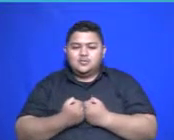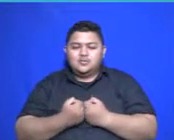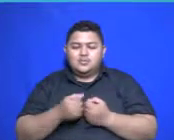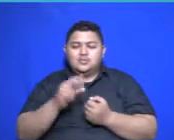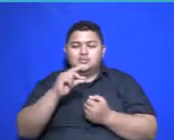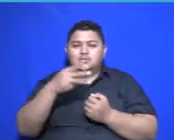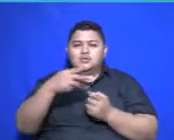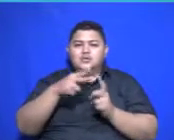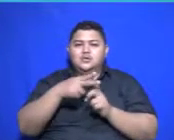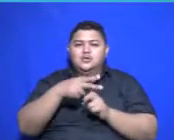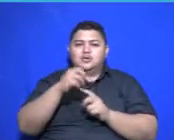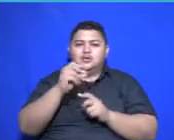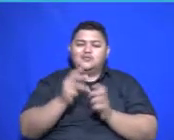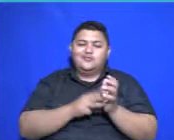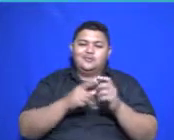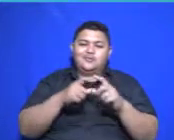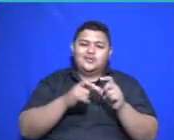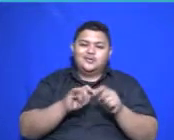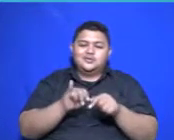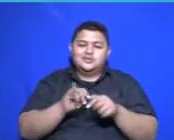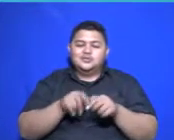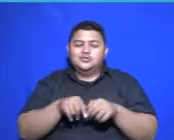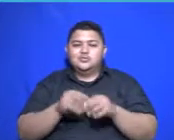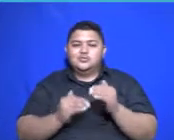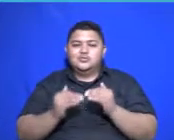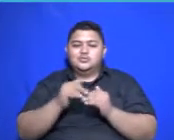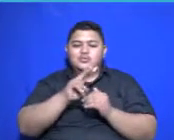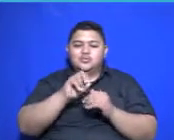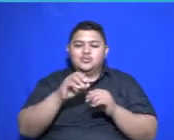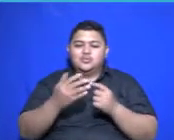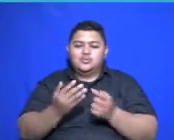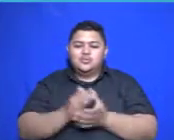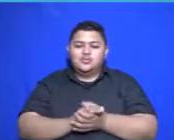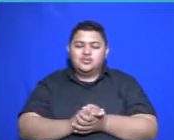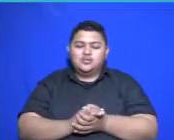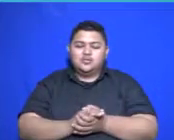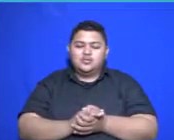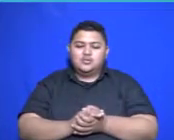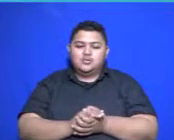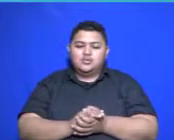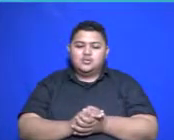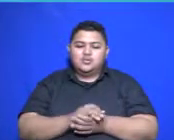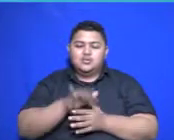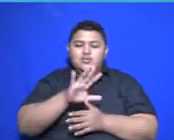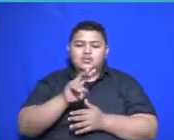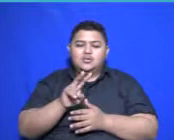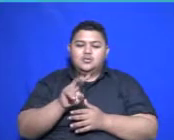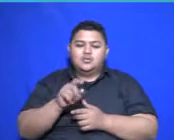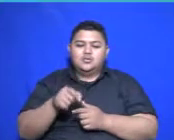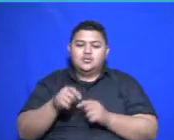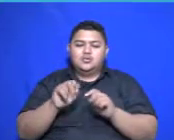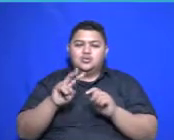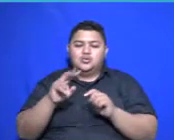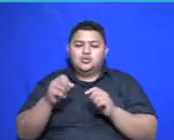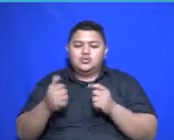reformasi dalam birokrasi kami sehingga meningkatkan pada tahun 2015 meningkat menjadi 52, tahun